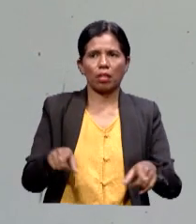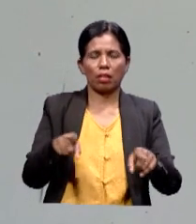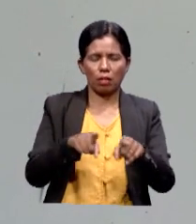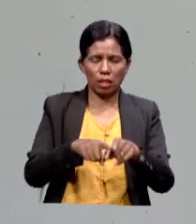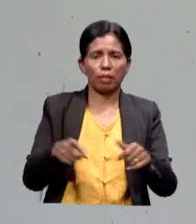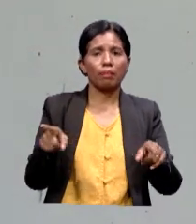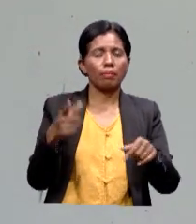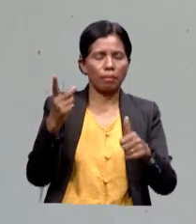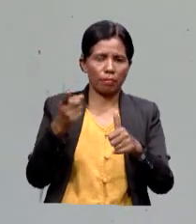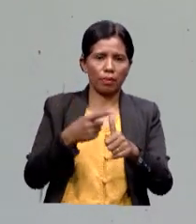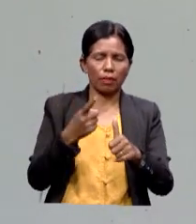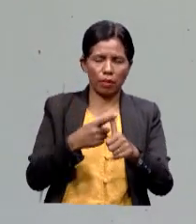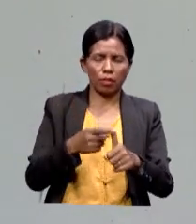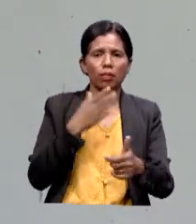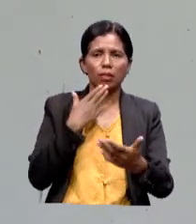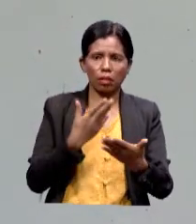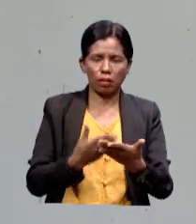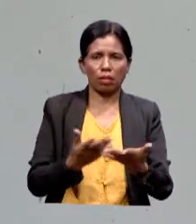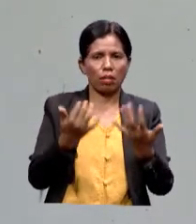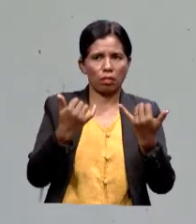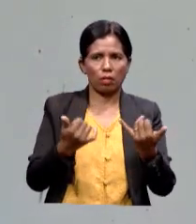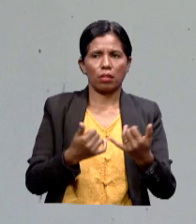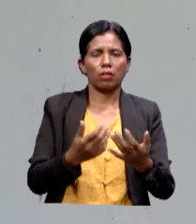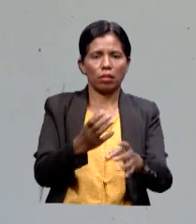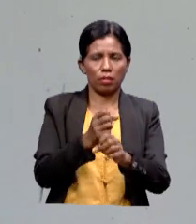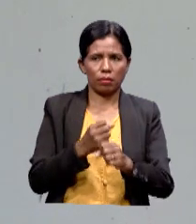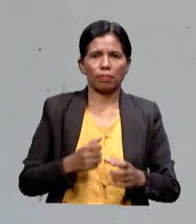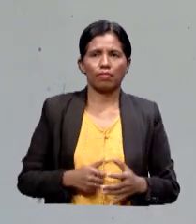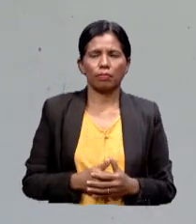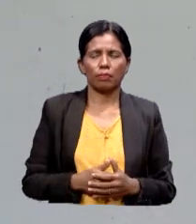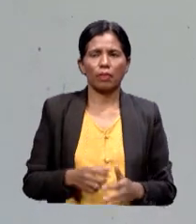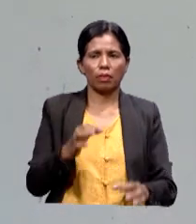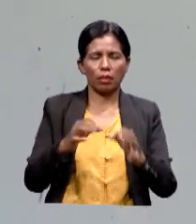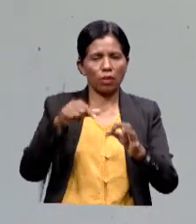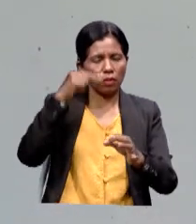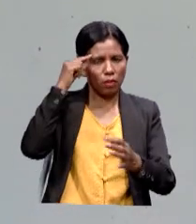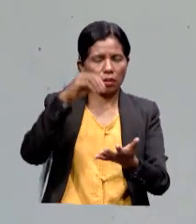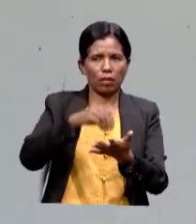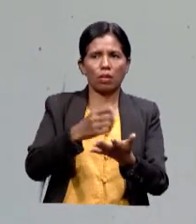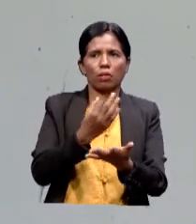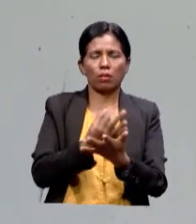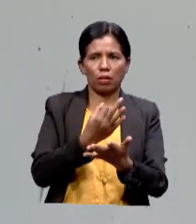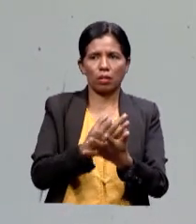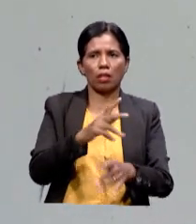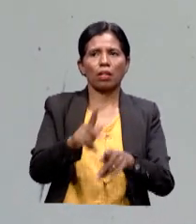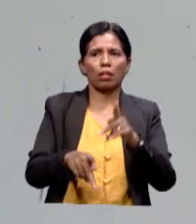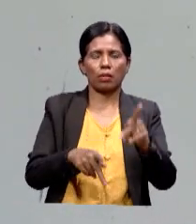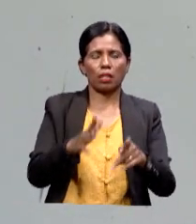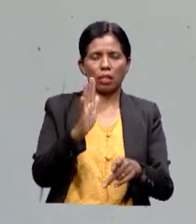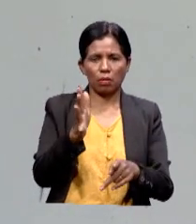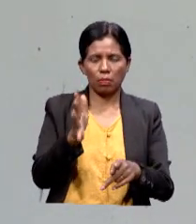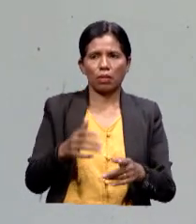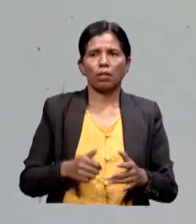permeru. Saya dia keliu, agora fon dalam si mo ne. Karik bele, Governo tahu semin tu ida kada ema ada $50